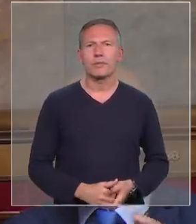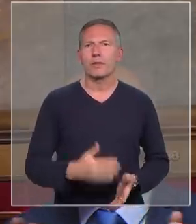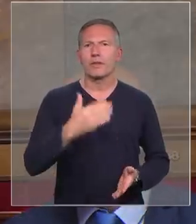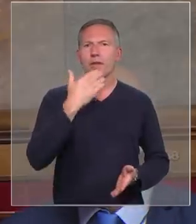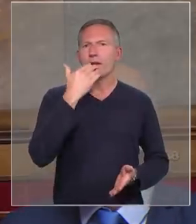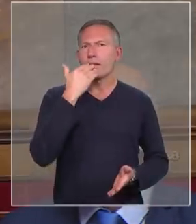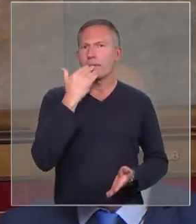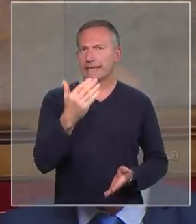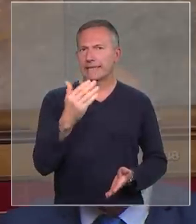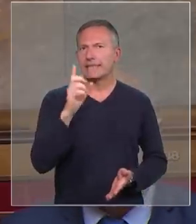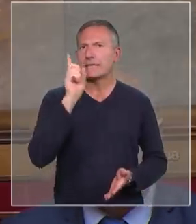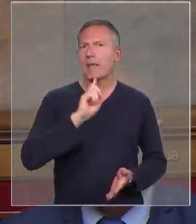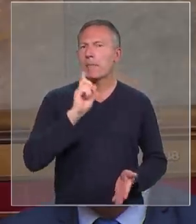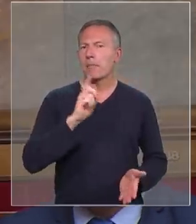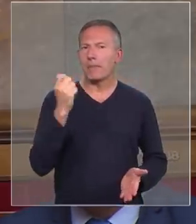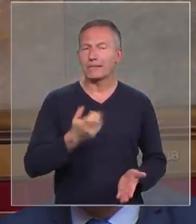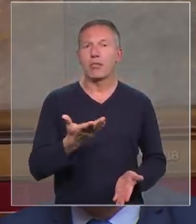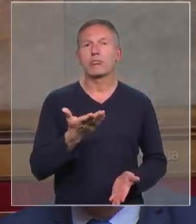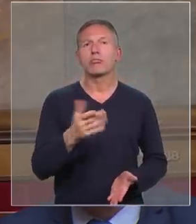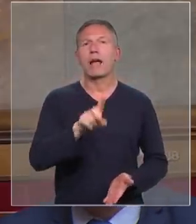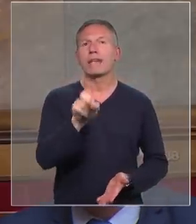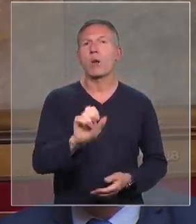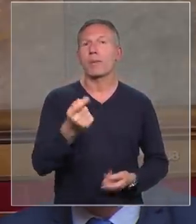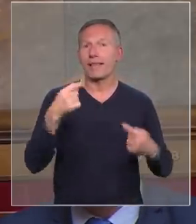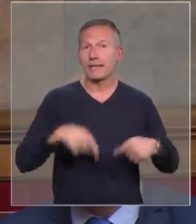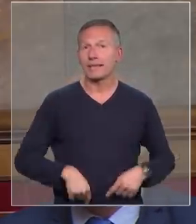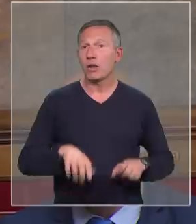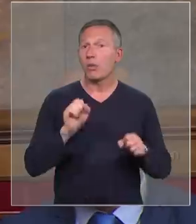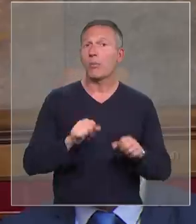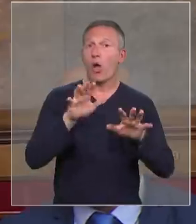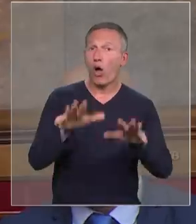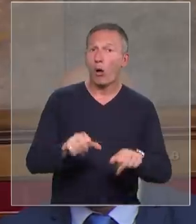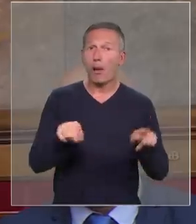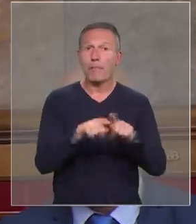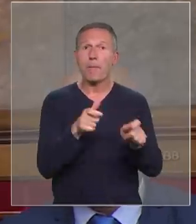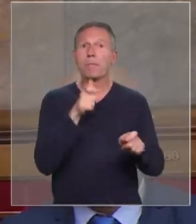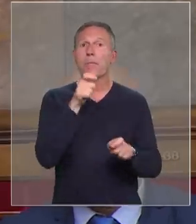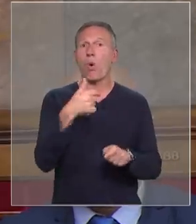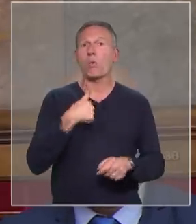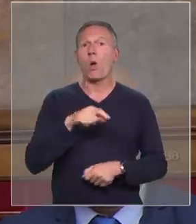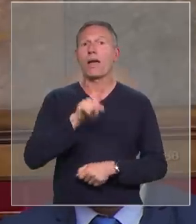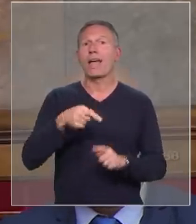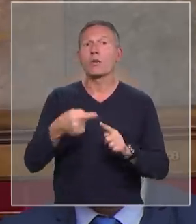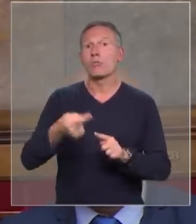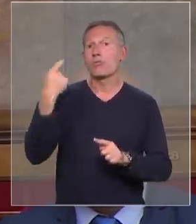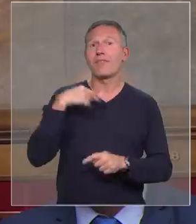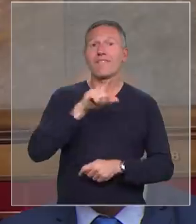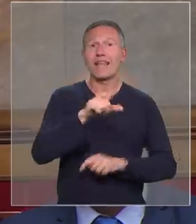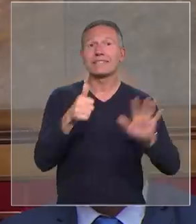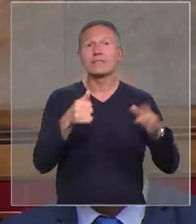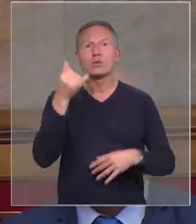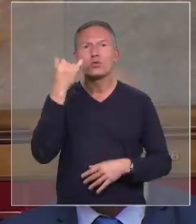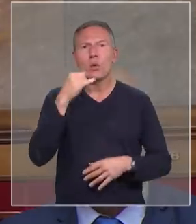Merci, Madame la Présidente. Madame la Première Ministre, j'aurais pu reprendre mot pour mot la question que j'ai moi-même posée le 26 juillet